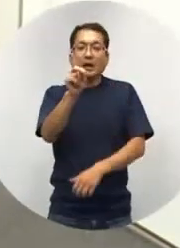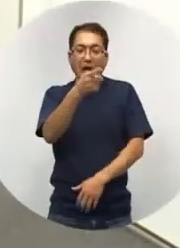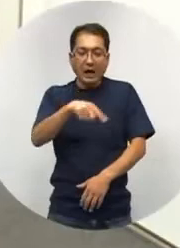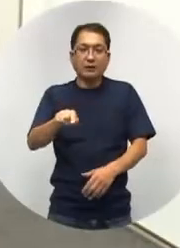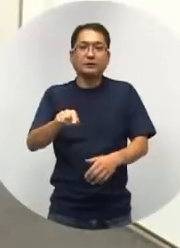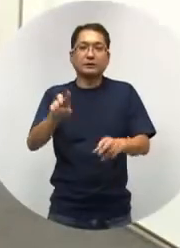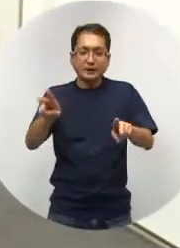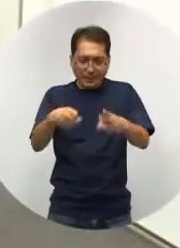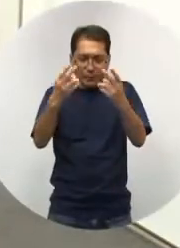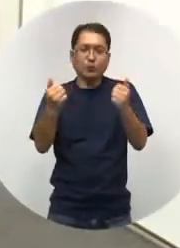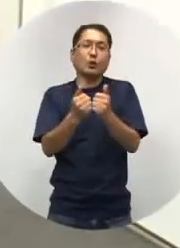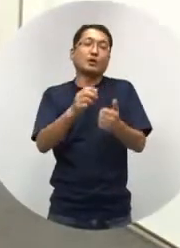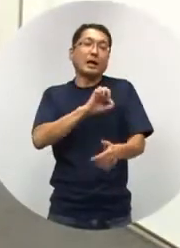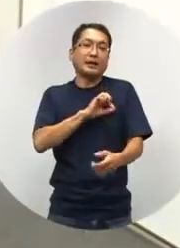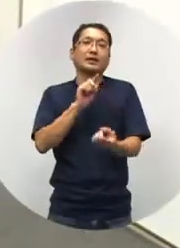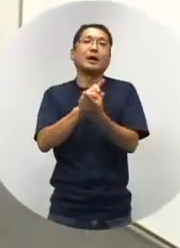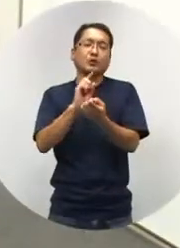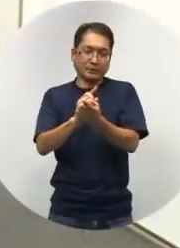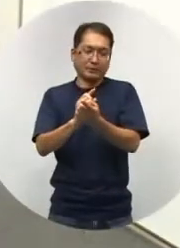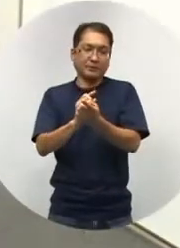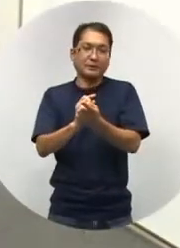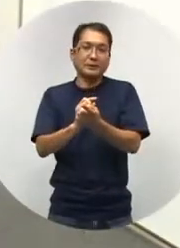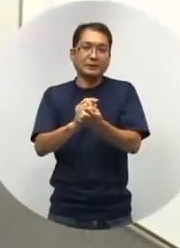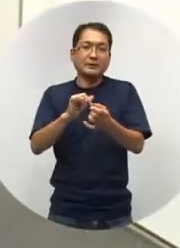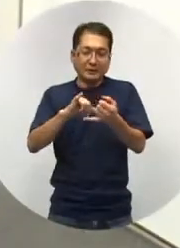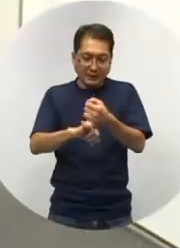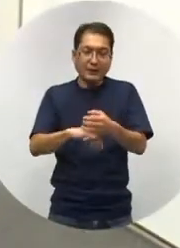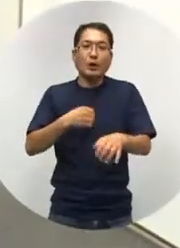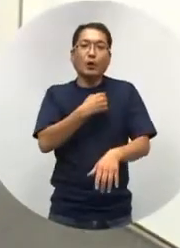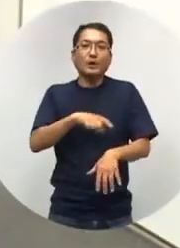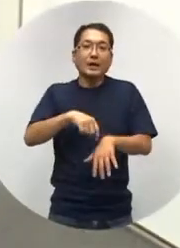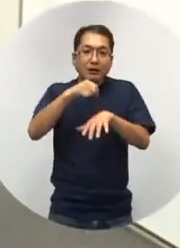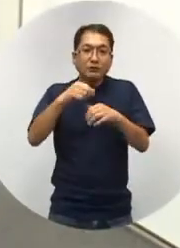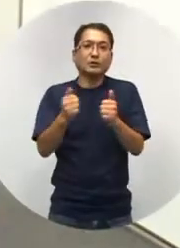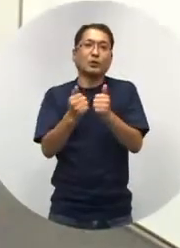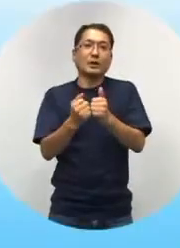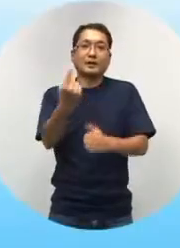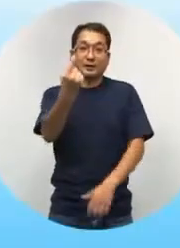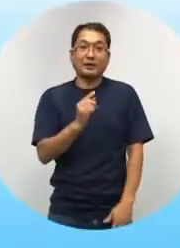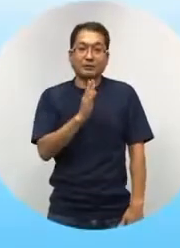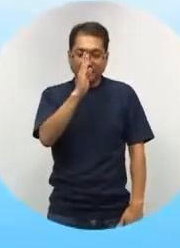させていただきますので、どうぞお気軽にご利用ください。